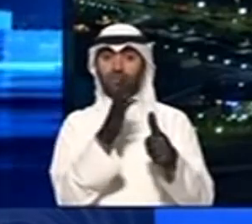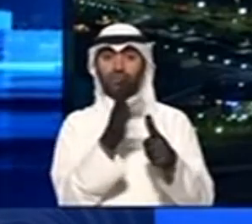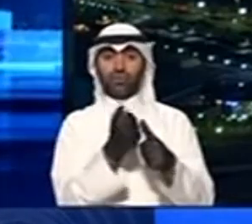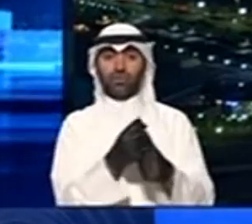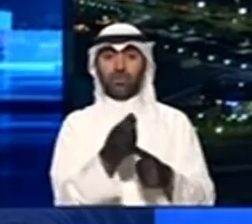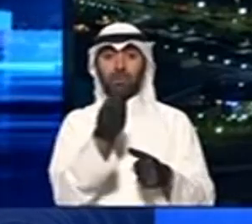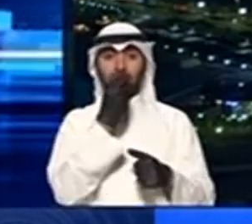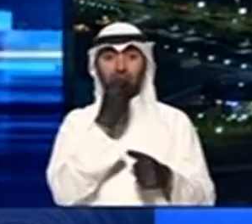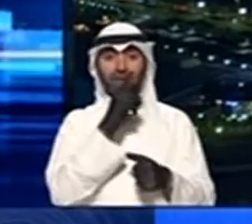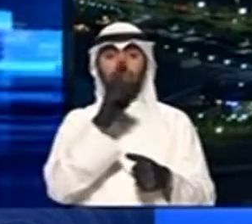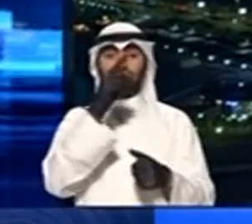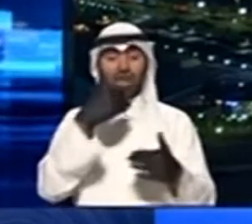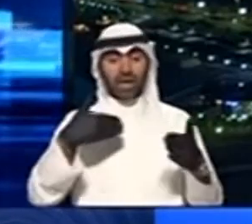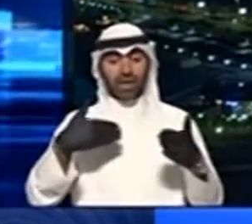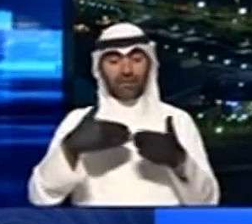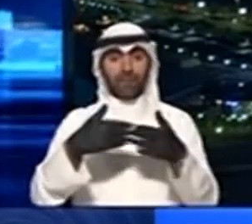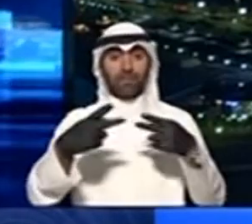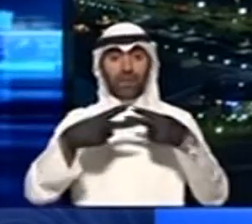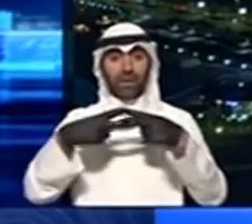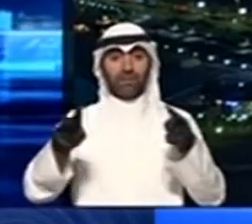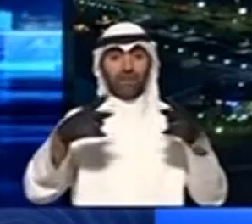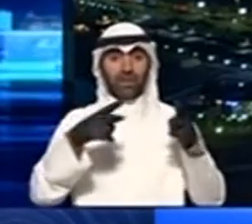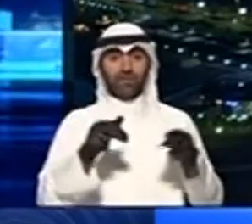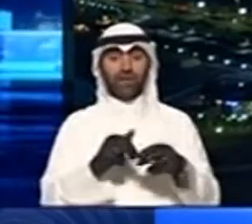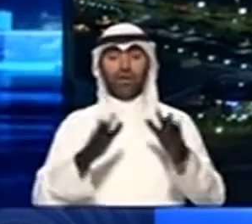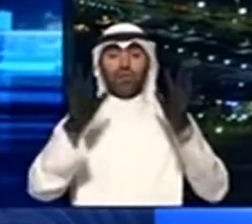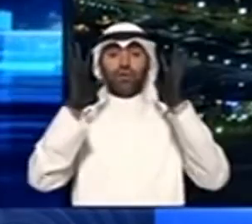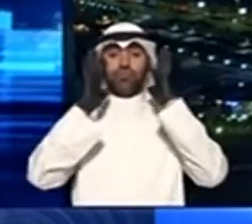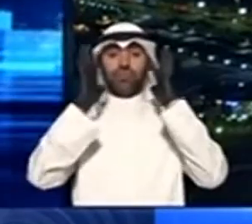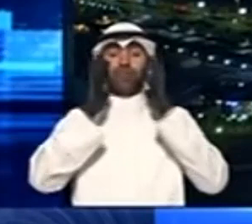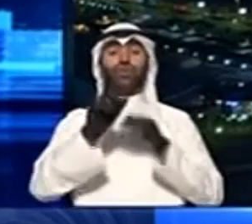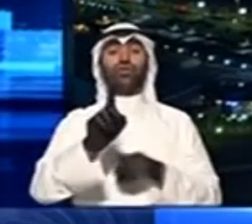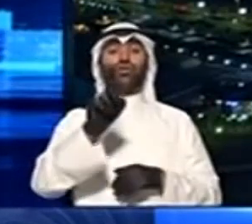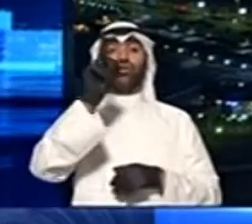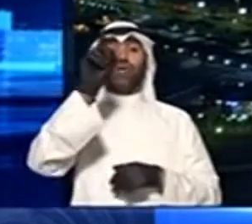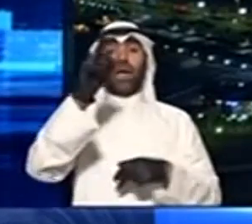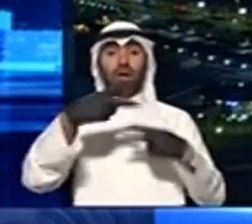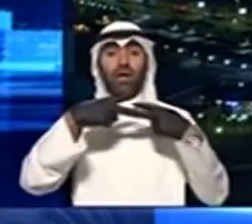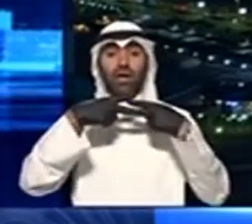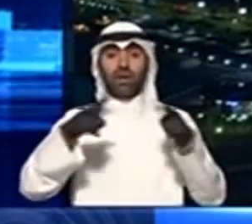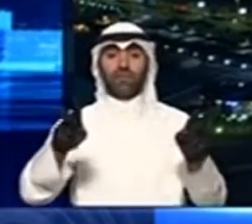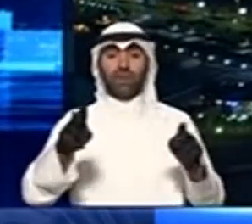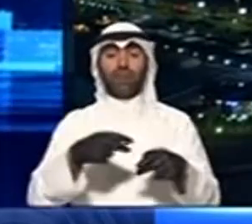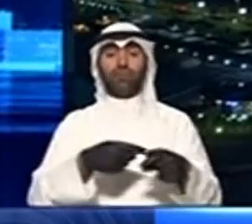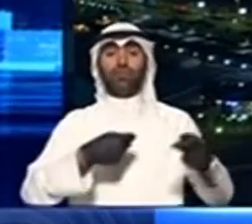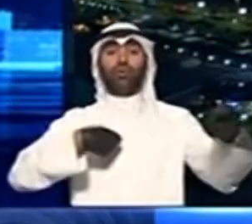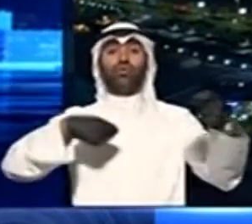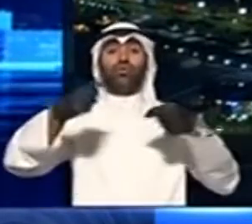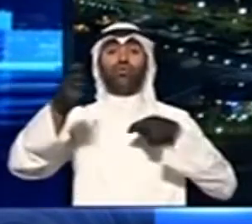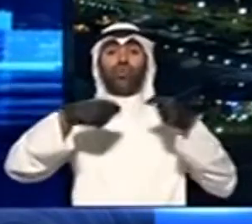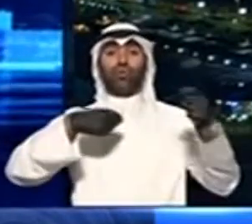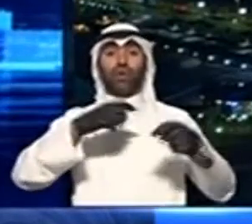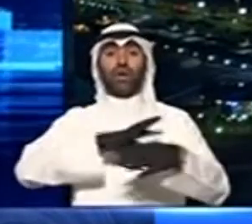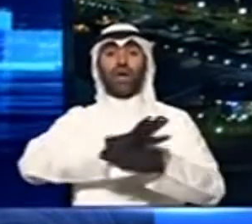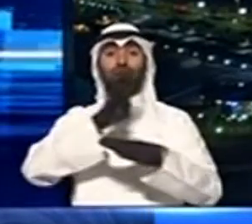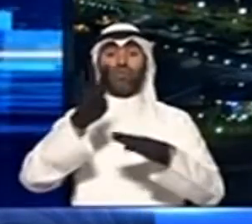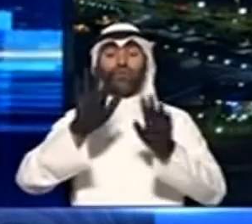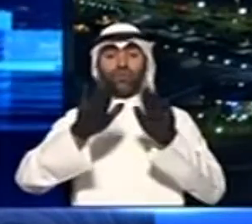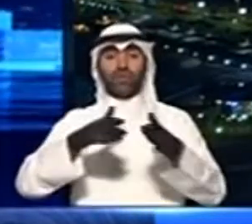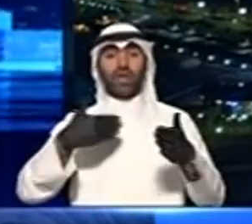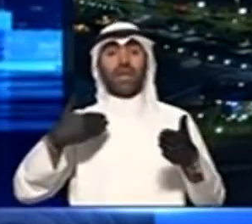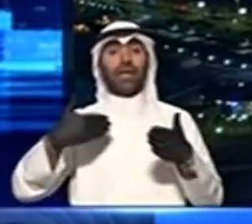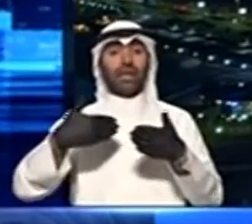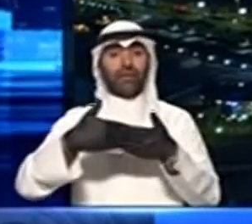في استخدام المواصلات، في التدرج في المولات. كل هذه الأشياء حقيقة يعني